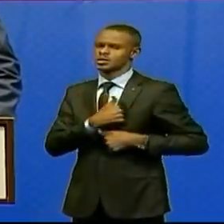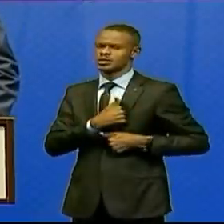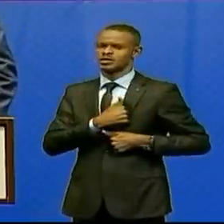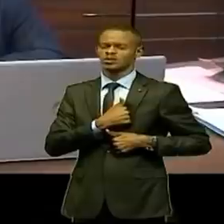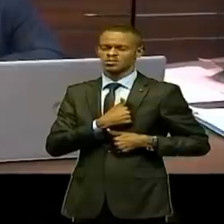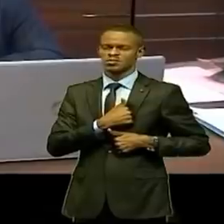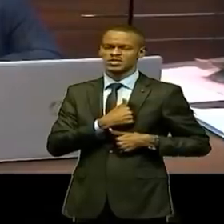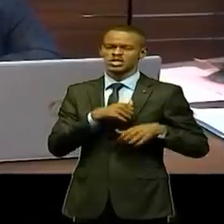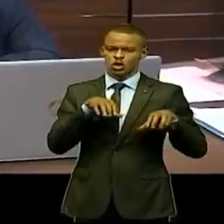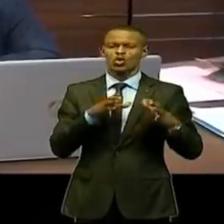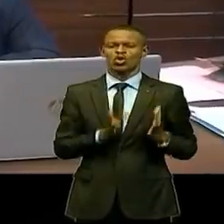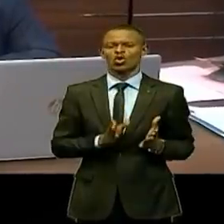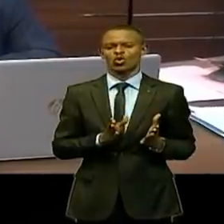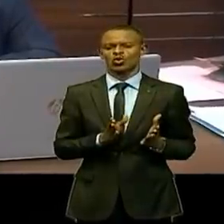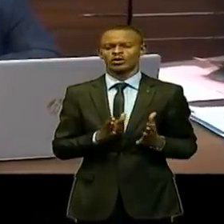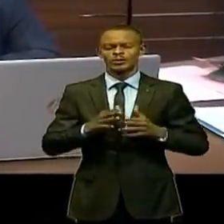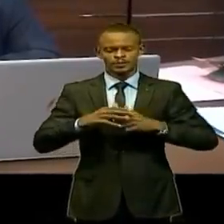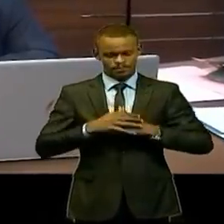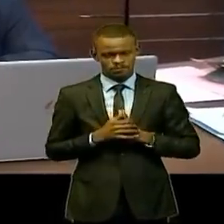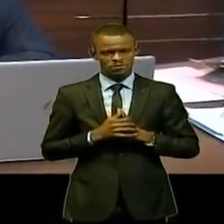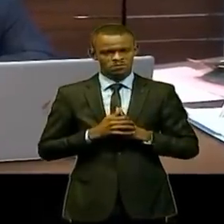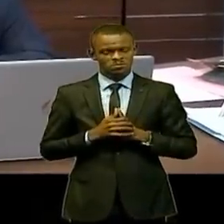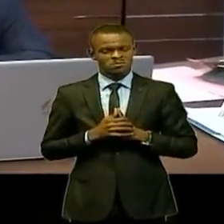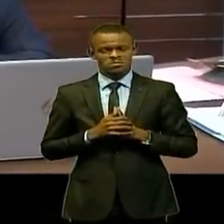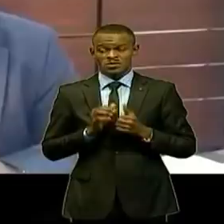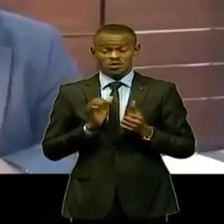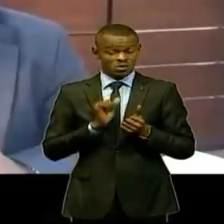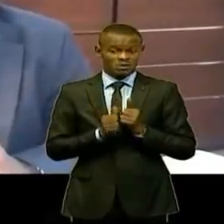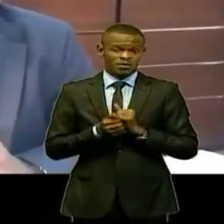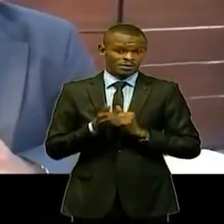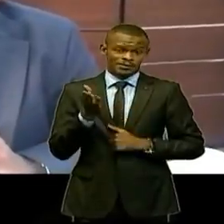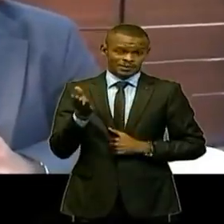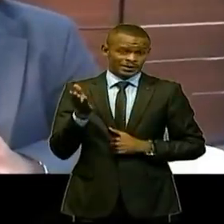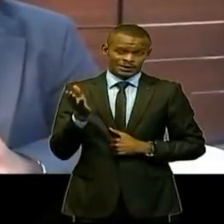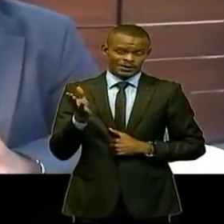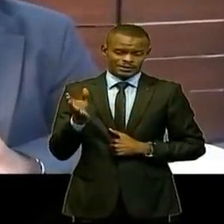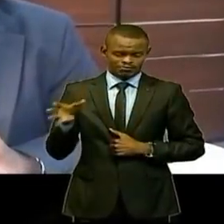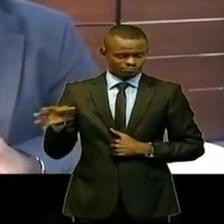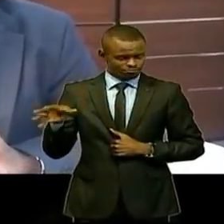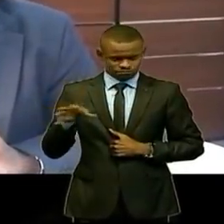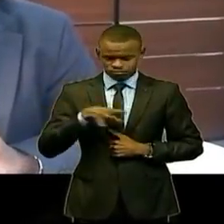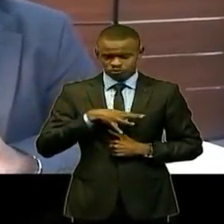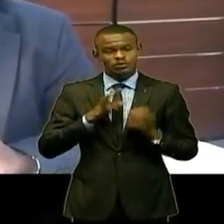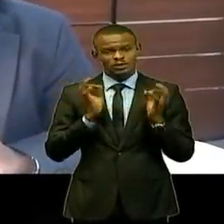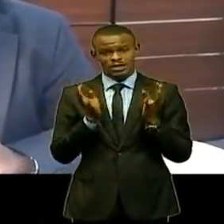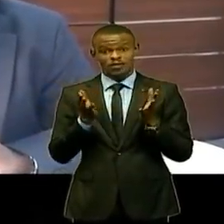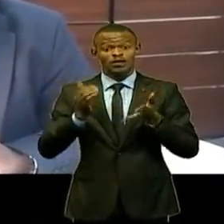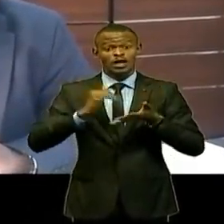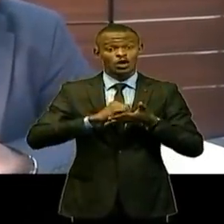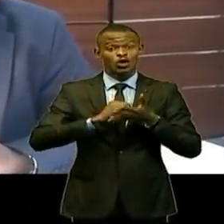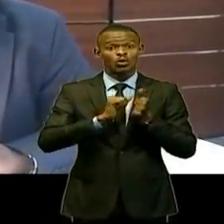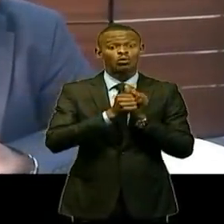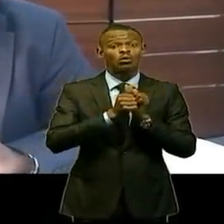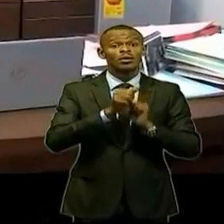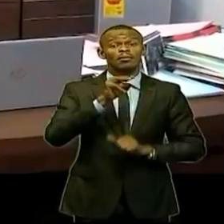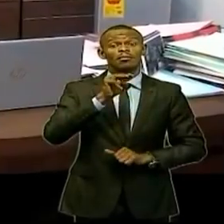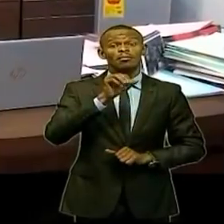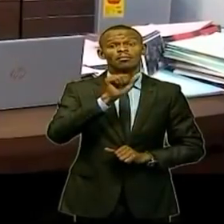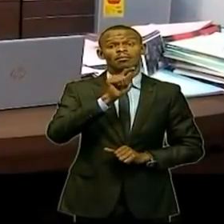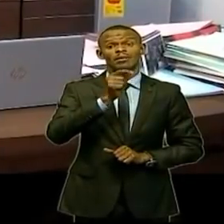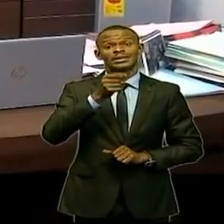Congo. Le drame déploré du marché de Matadi Kibala à Kinshasa a plongé le pays dans